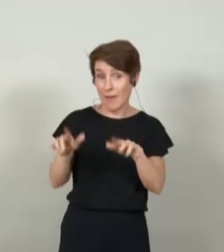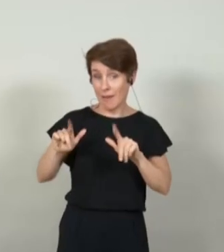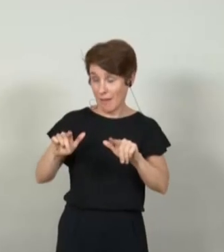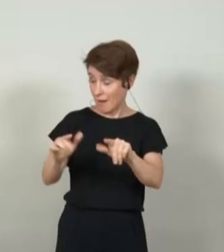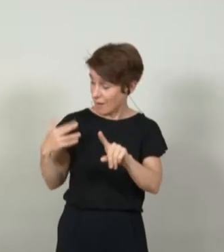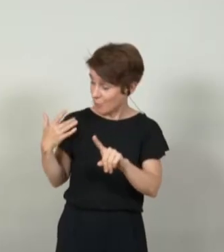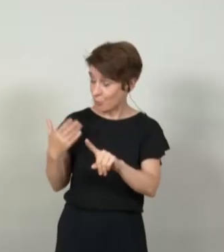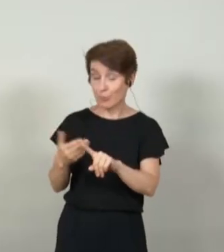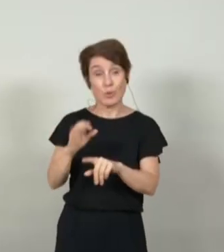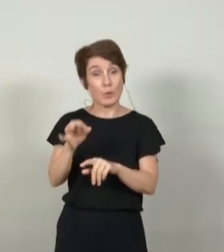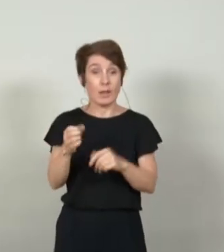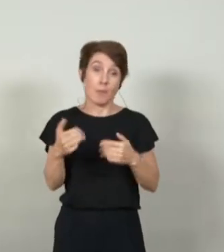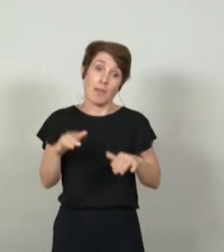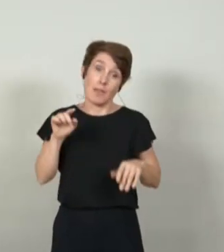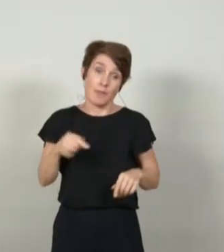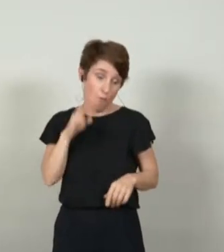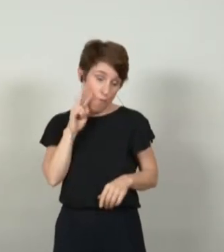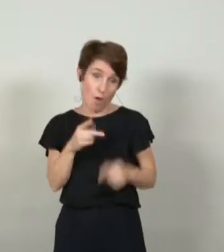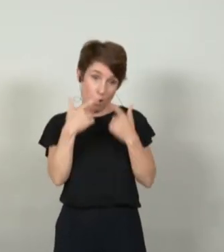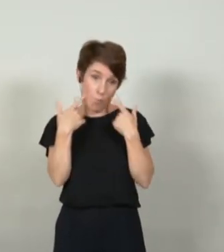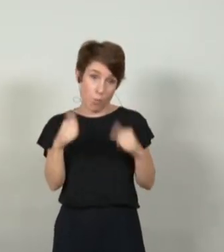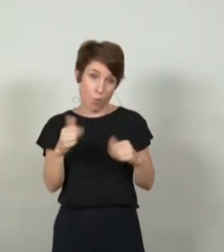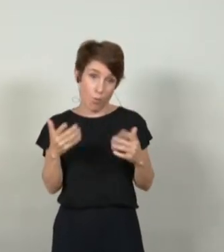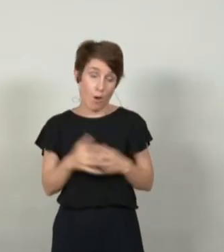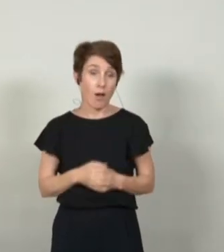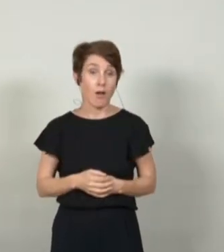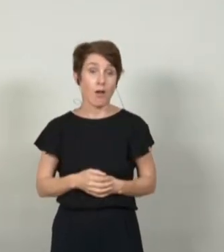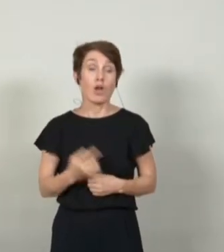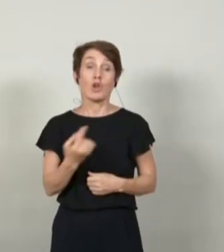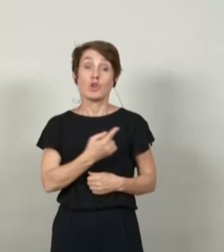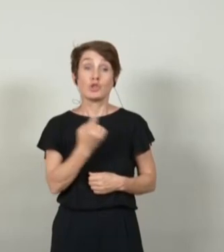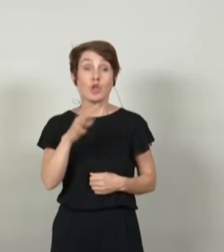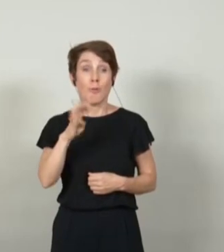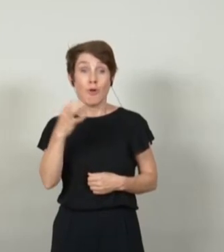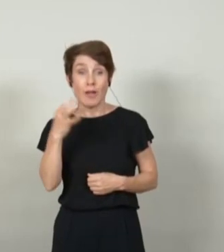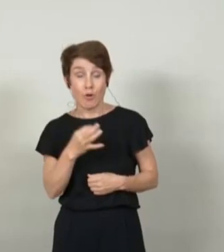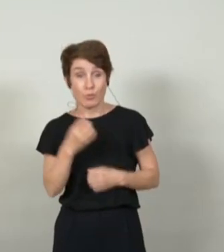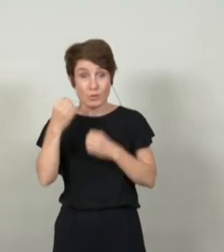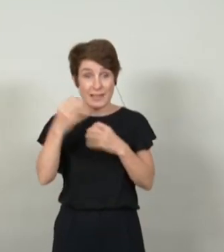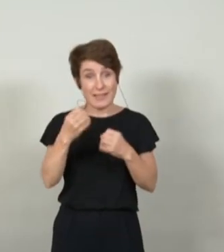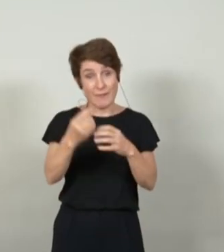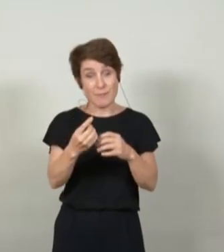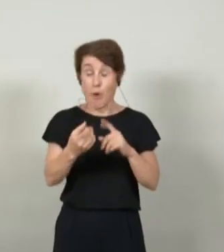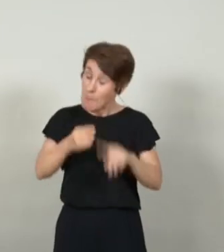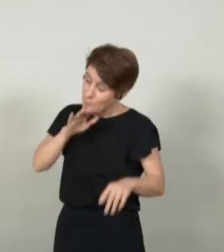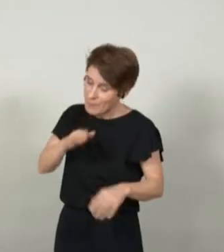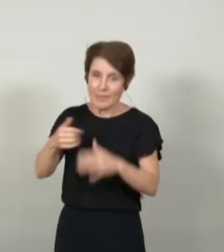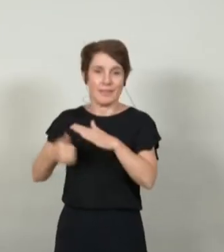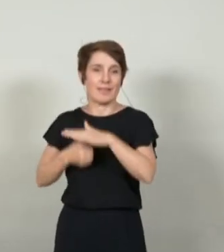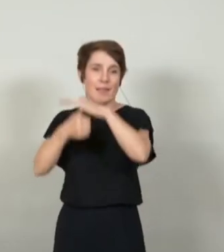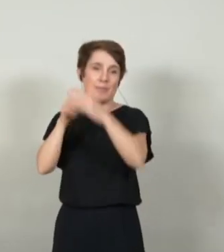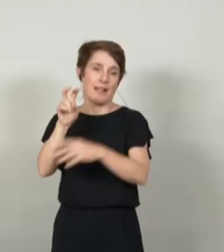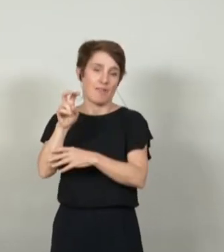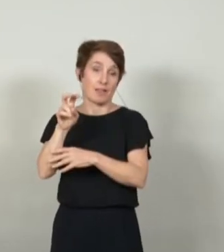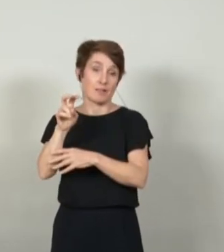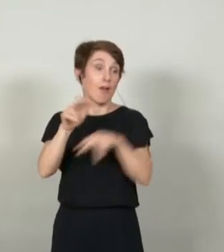à l'évidence comme le dit le bilan seul 40% de ces événements sont spécifiques à capital verte les autres auraient eu de